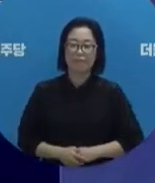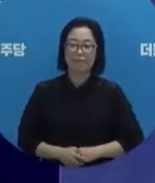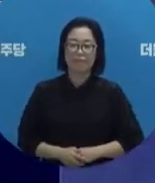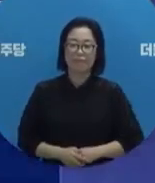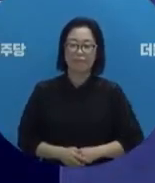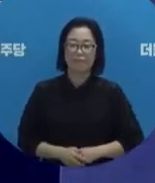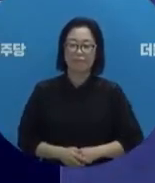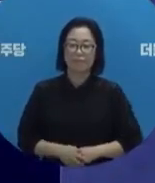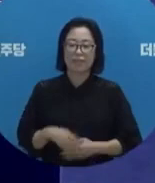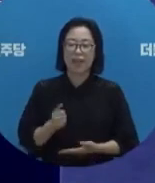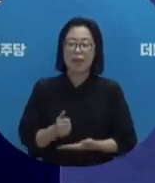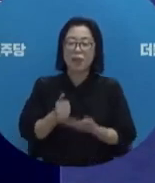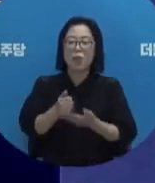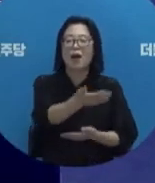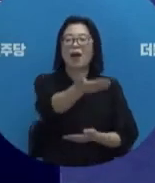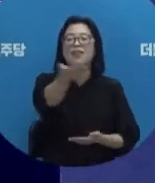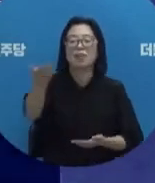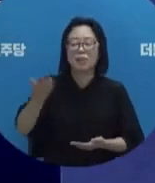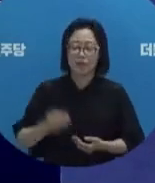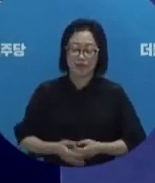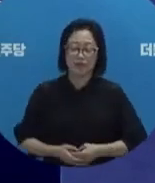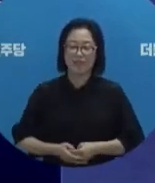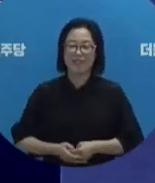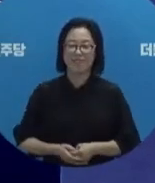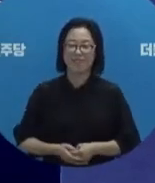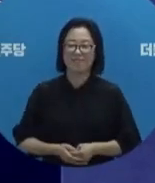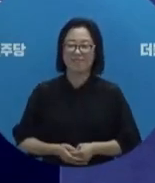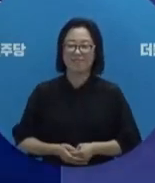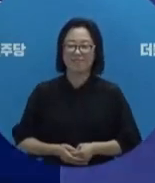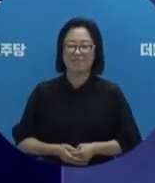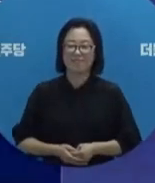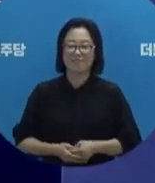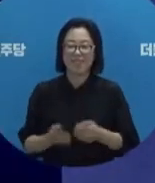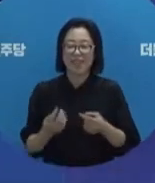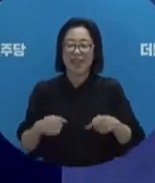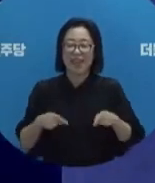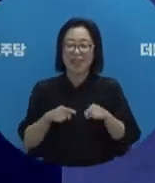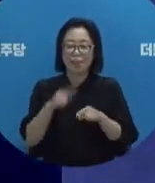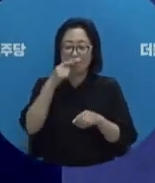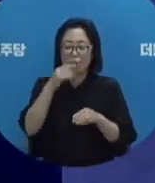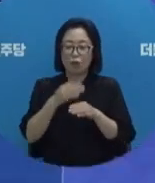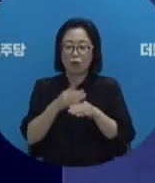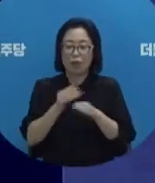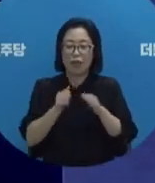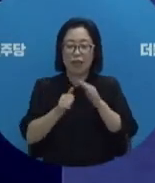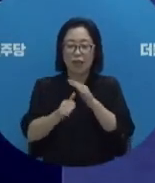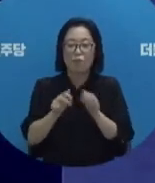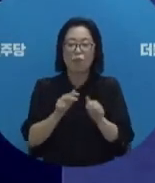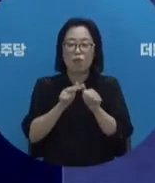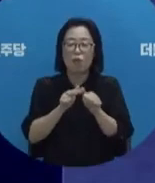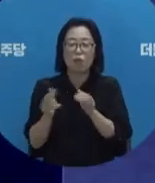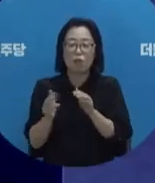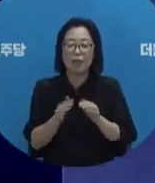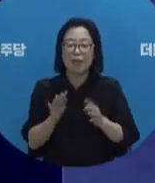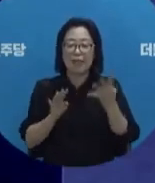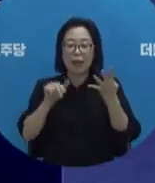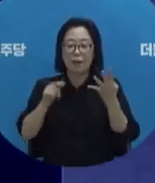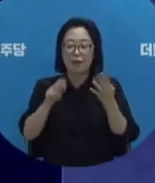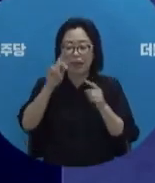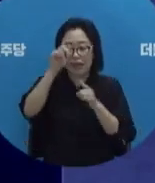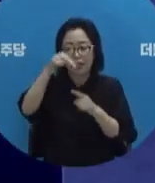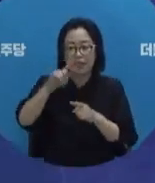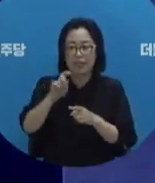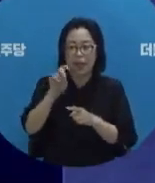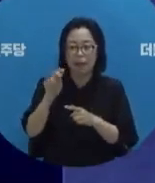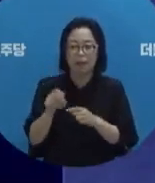존경하는 중앙위원 여러분 더불어 민주당 당대표 예 비우고 기호 4번 이제 명